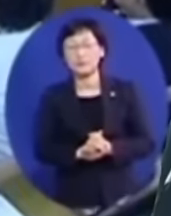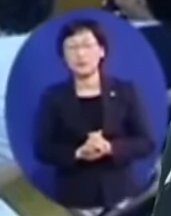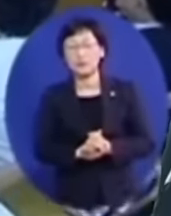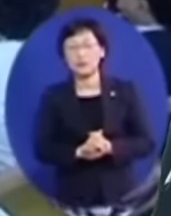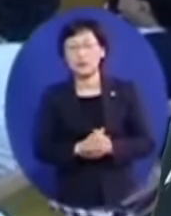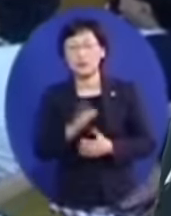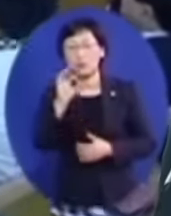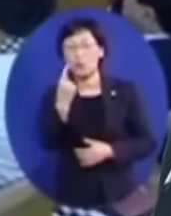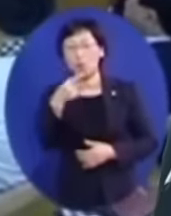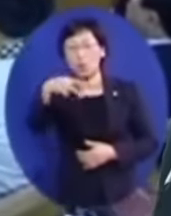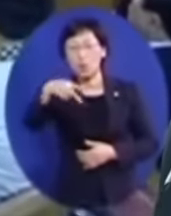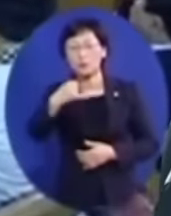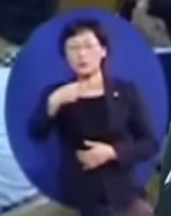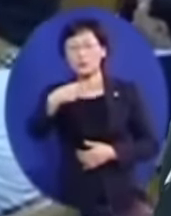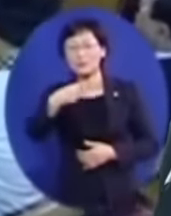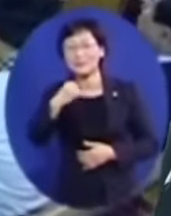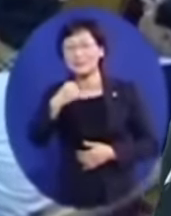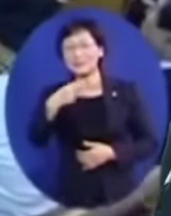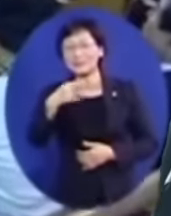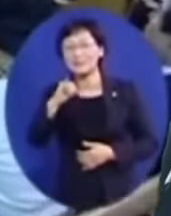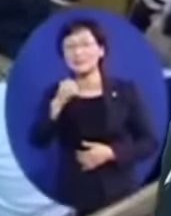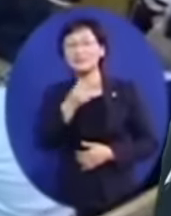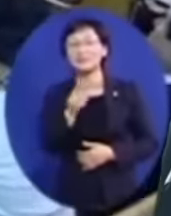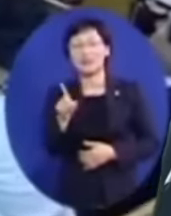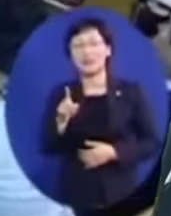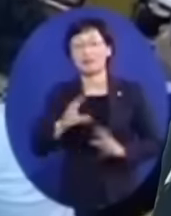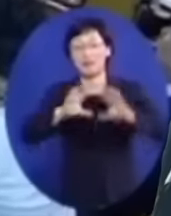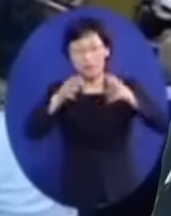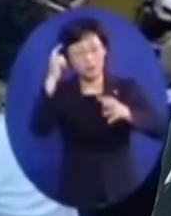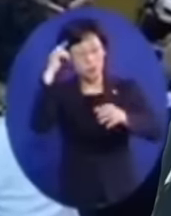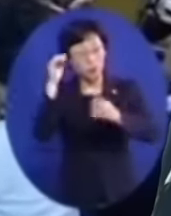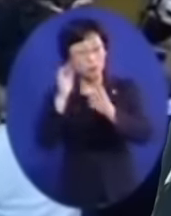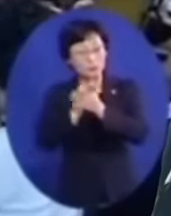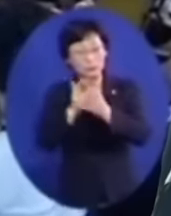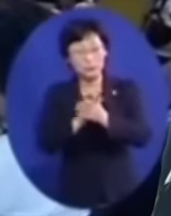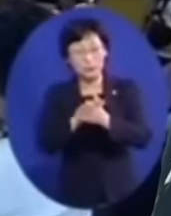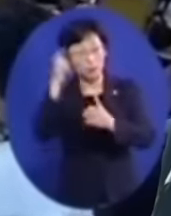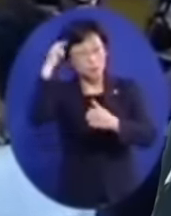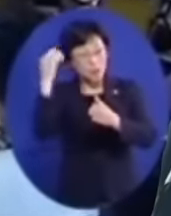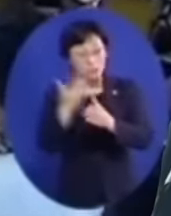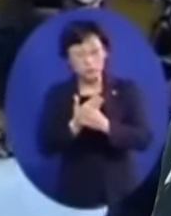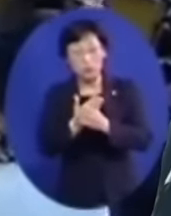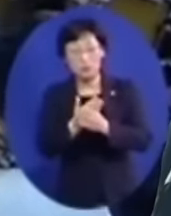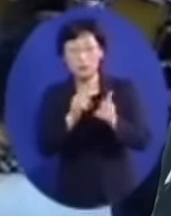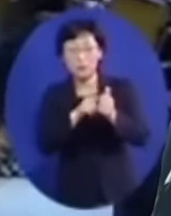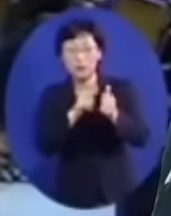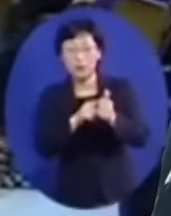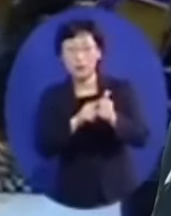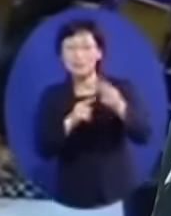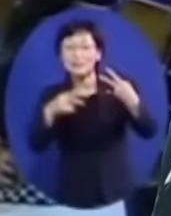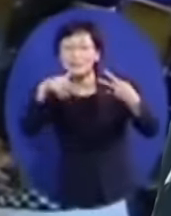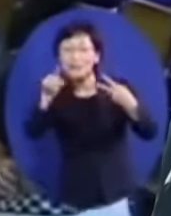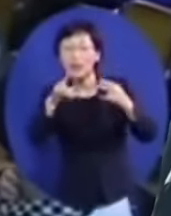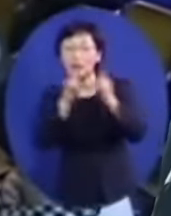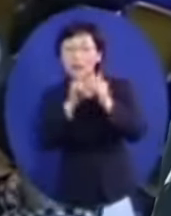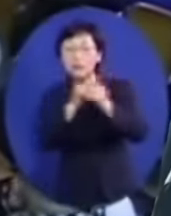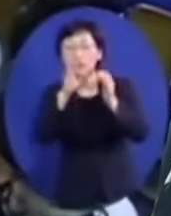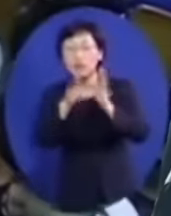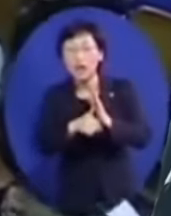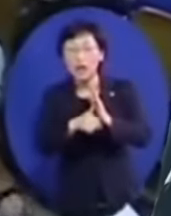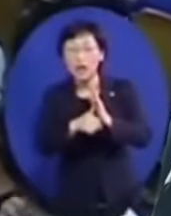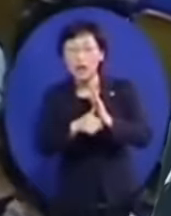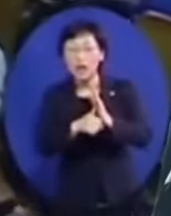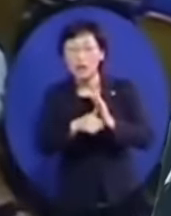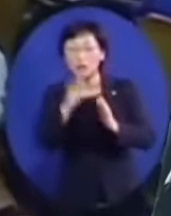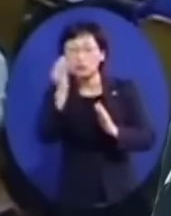오스트리아의 정신의학자인 빅터 프랭클 박사는 2차 대전 당시 유대인이 나치의 수용소에